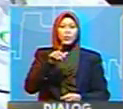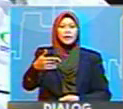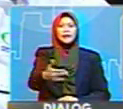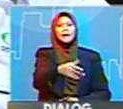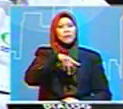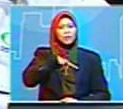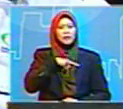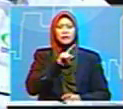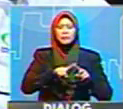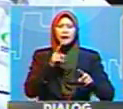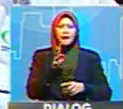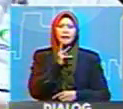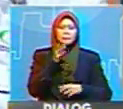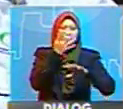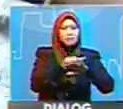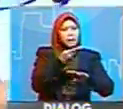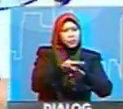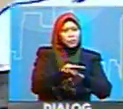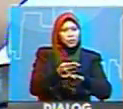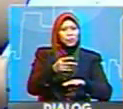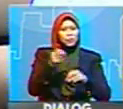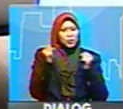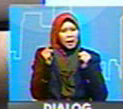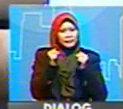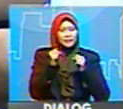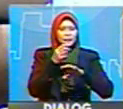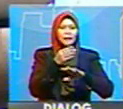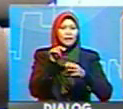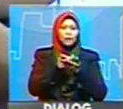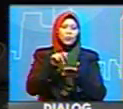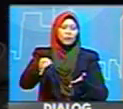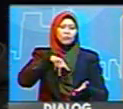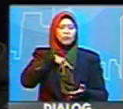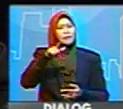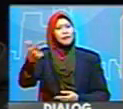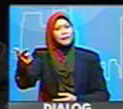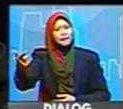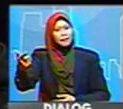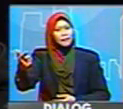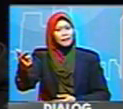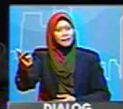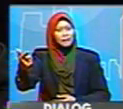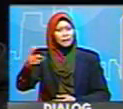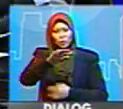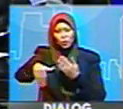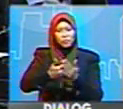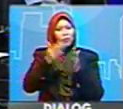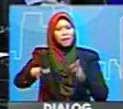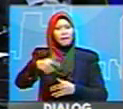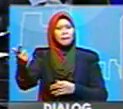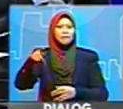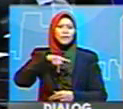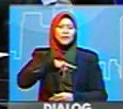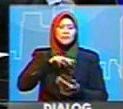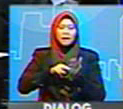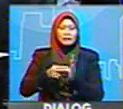Batu Orang lain punya semua semua orang lain punya jadi akhirnya kita tidak dapat apa ni